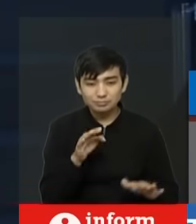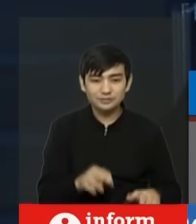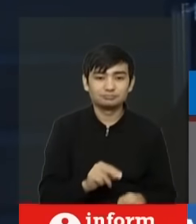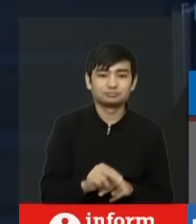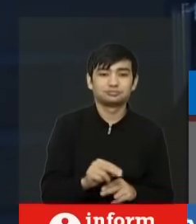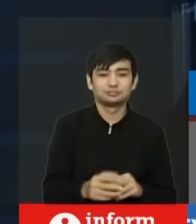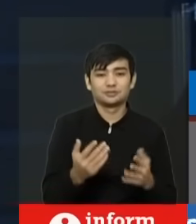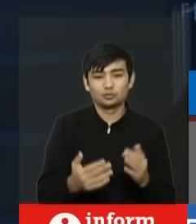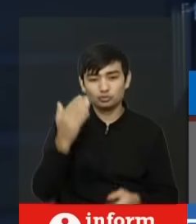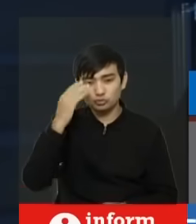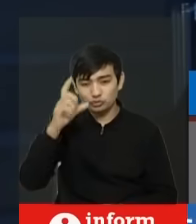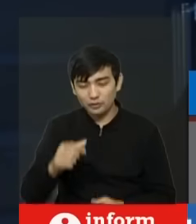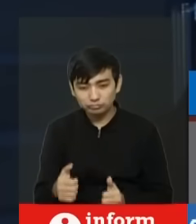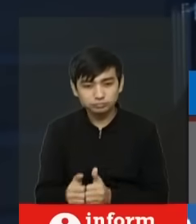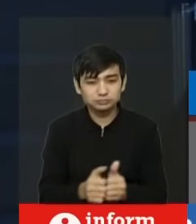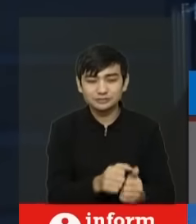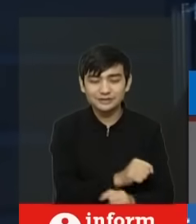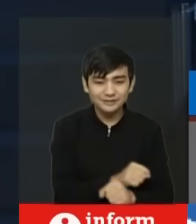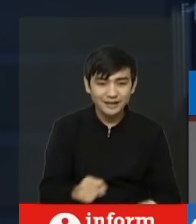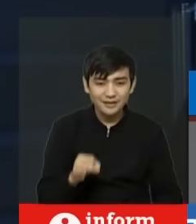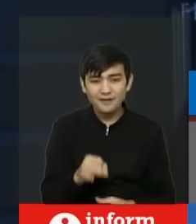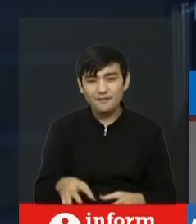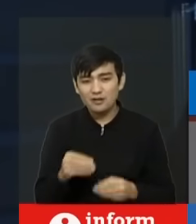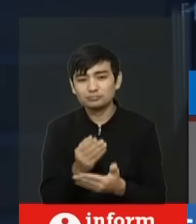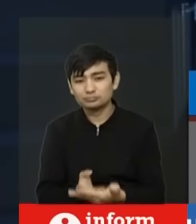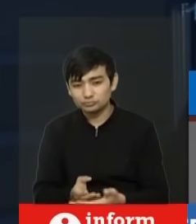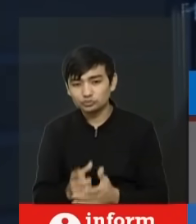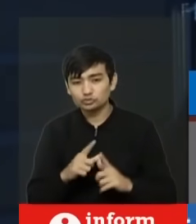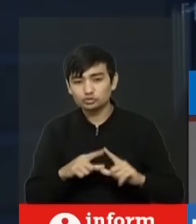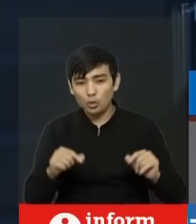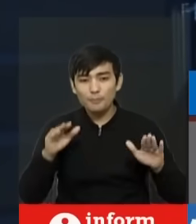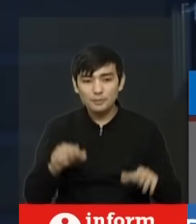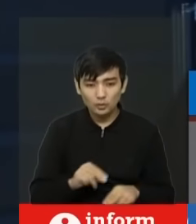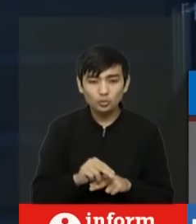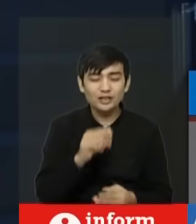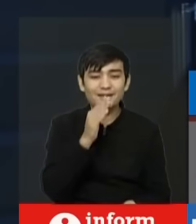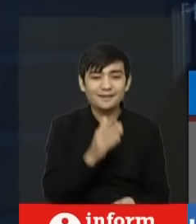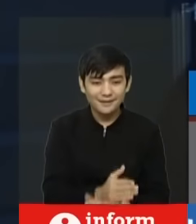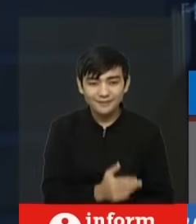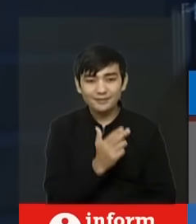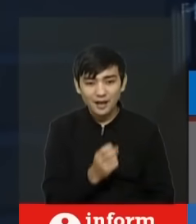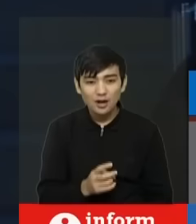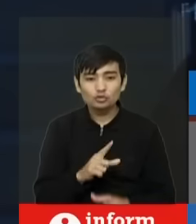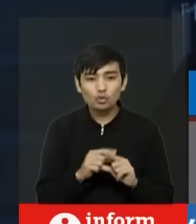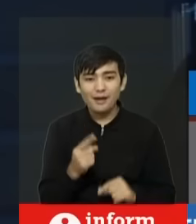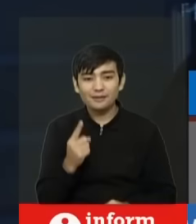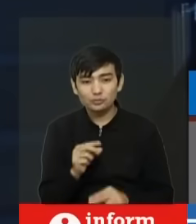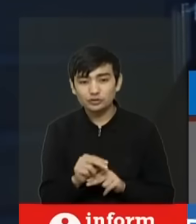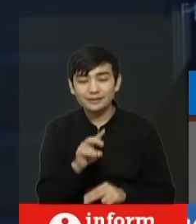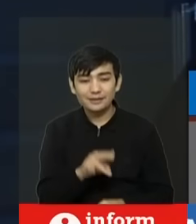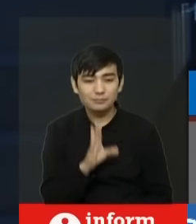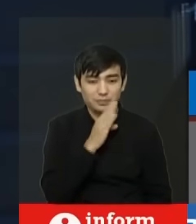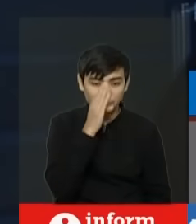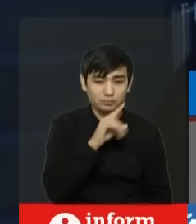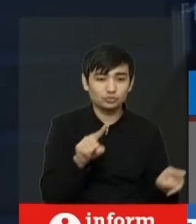бөтен кісілермен еріп кетпеу туралы да қауіпсіздік шараларын үйретеді мектеп қабырғасында. Оған тек мектеп қана емес, ата-аналар да үйрету керек. Көп